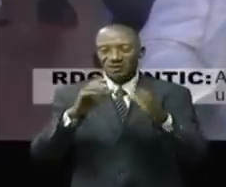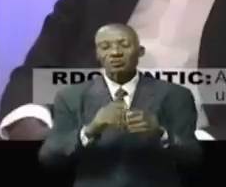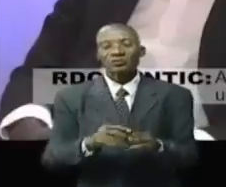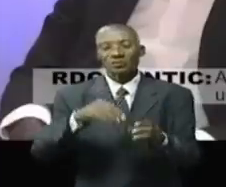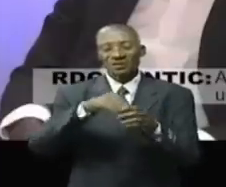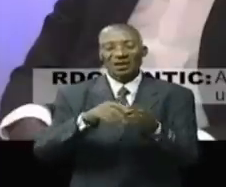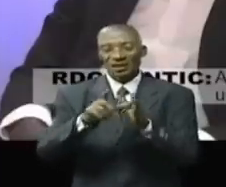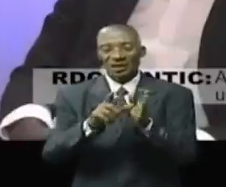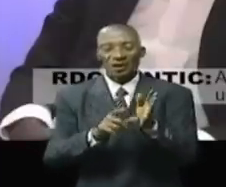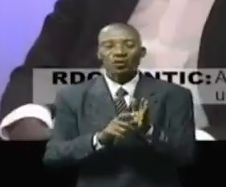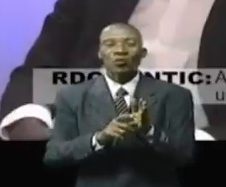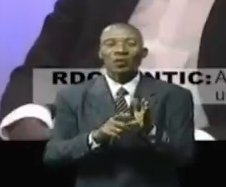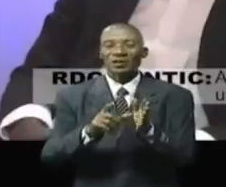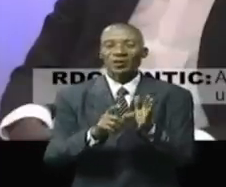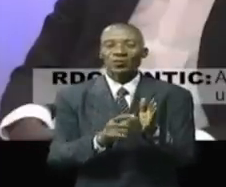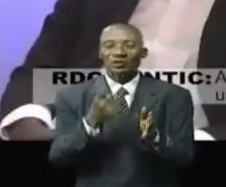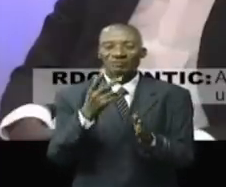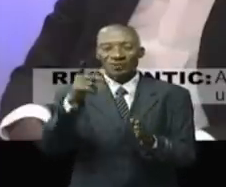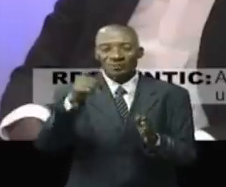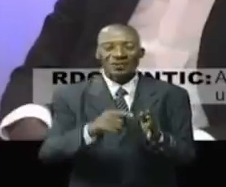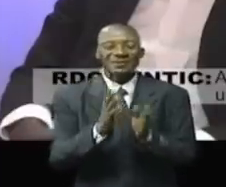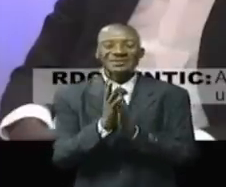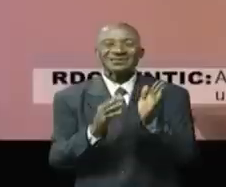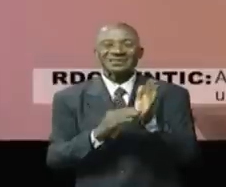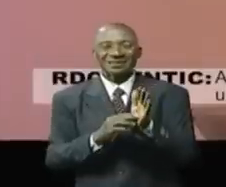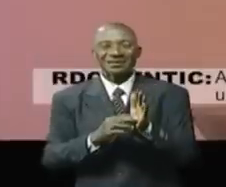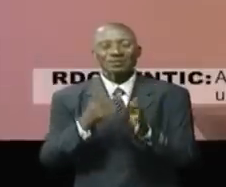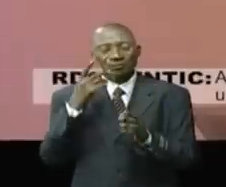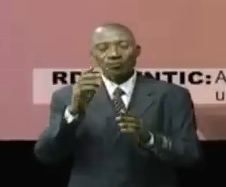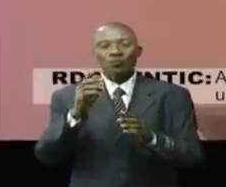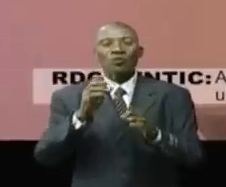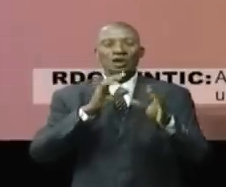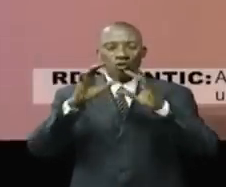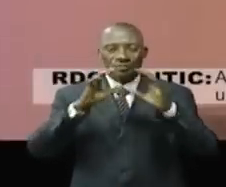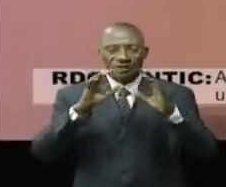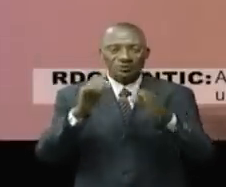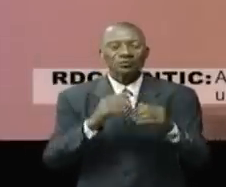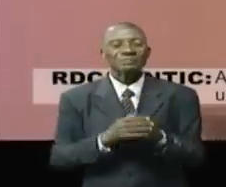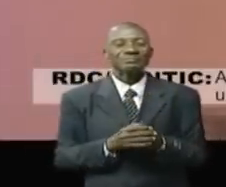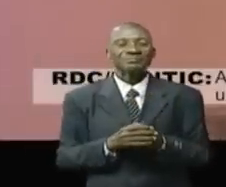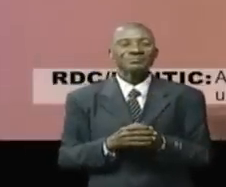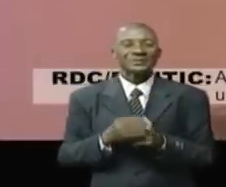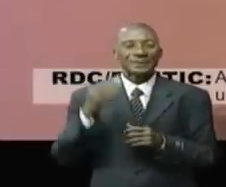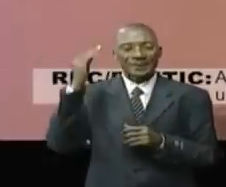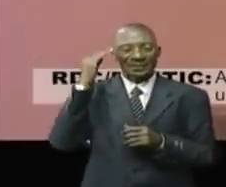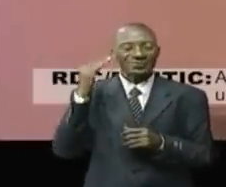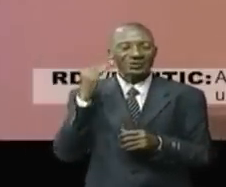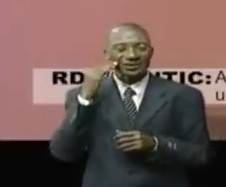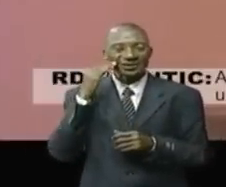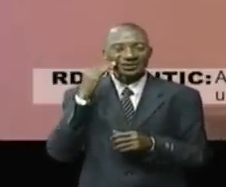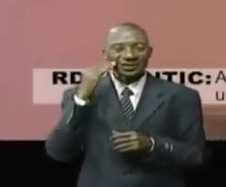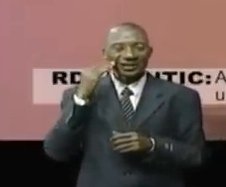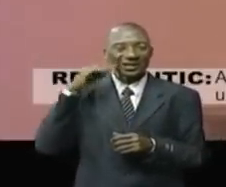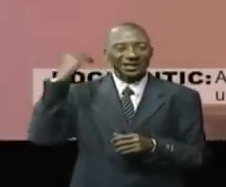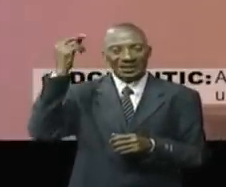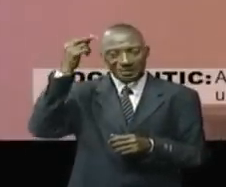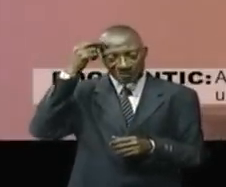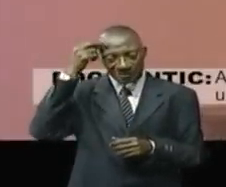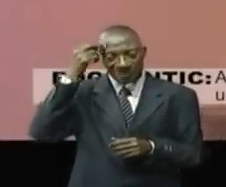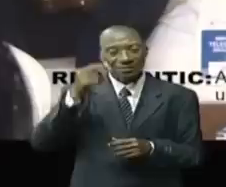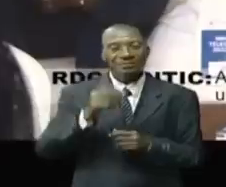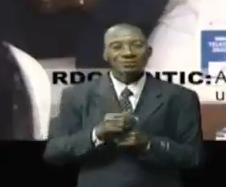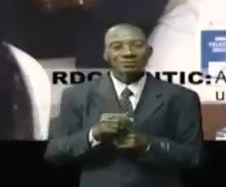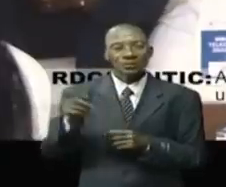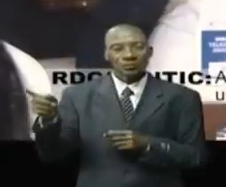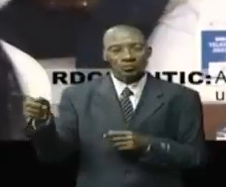numéro 20/017 relative aux télécommunications. Le ministre Augustin Kibasa Maliba s'est engagé à attirer le plus